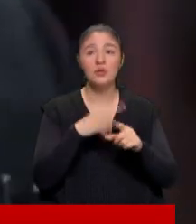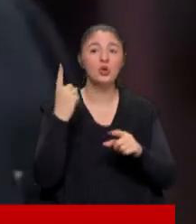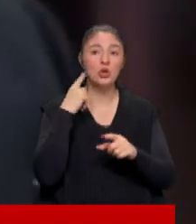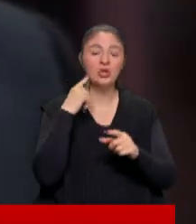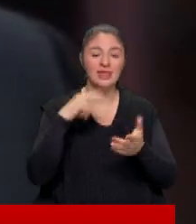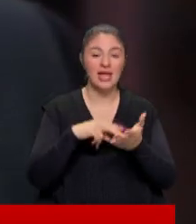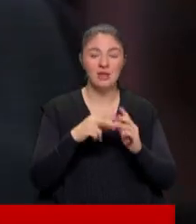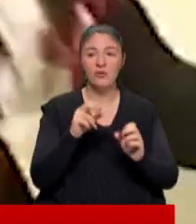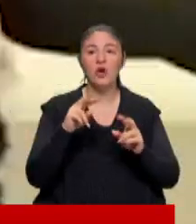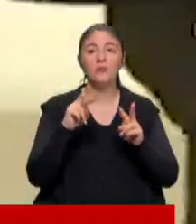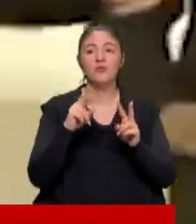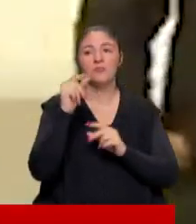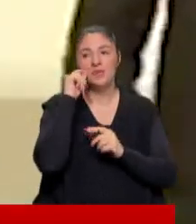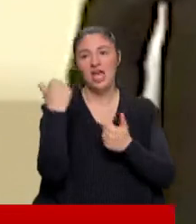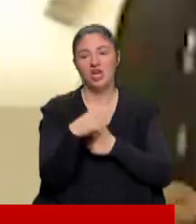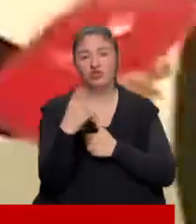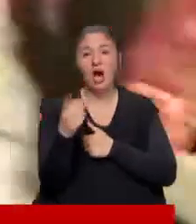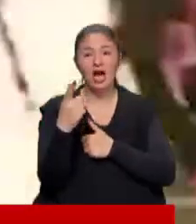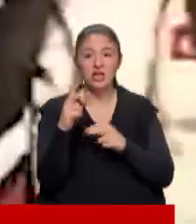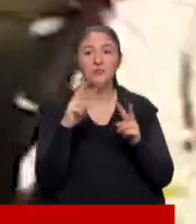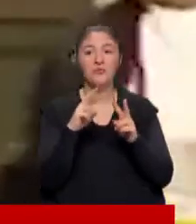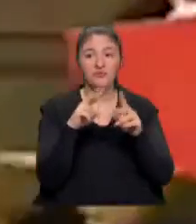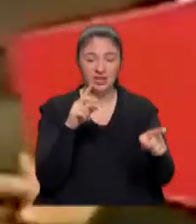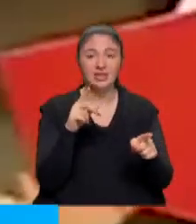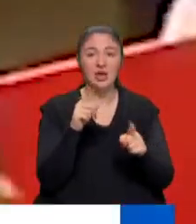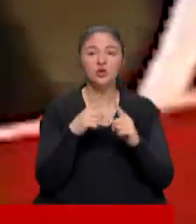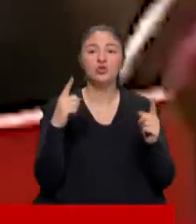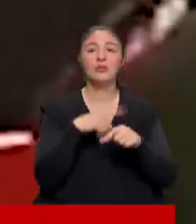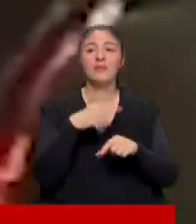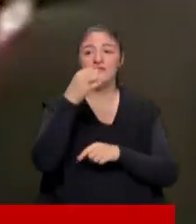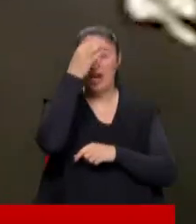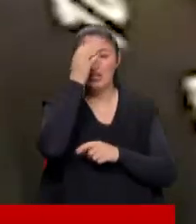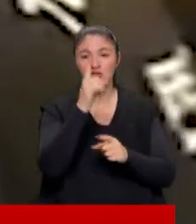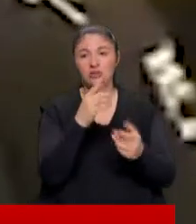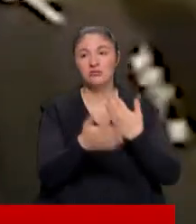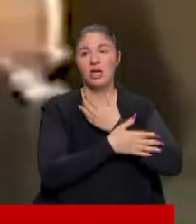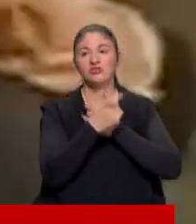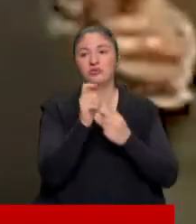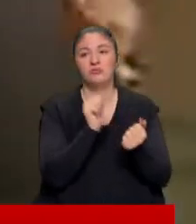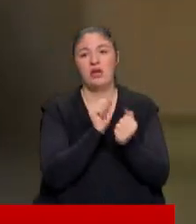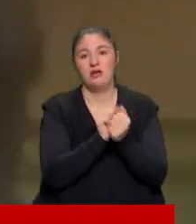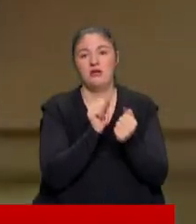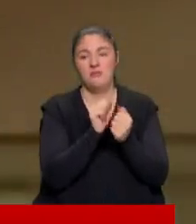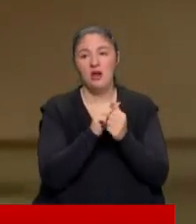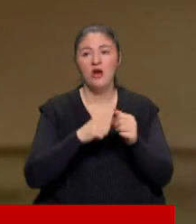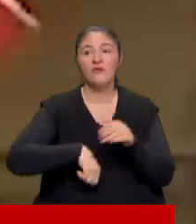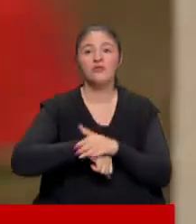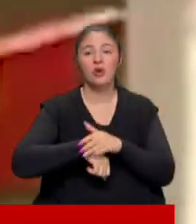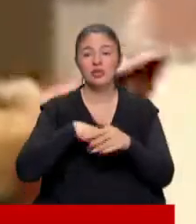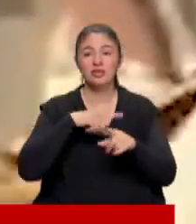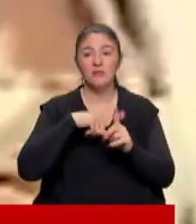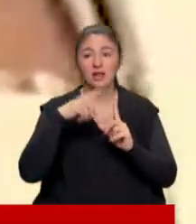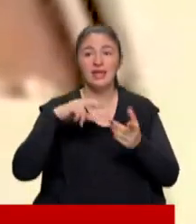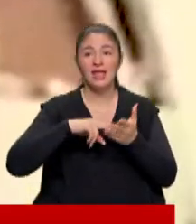teknik direktörü Müfit Erkasap'ın eşi. Hatta Müfit Erkasap uzun süre Fatih Terim'in yardımcılığını da yaptı. Futbolculuk